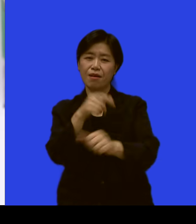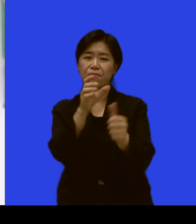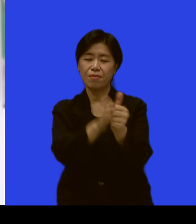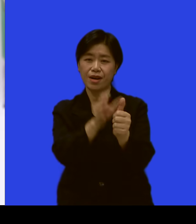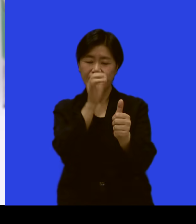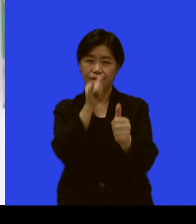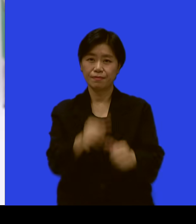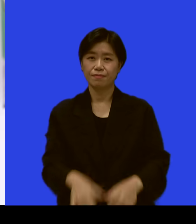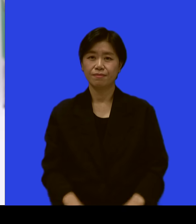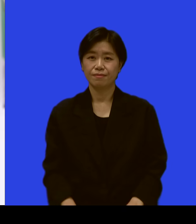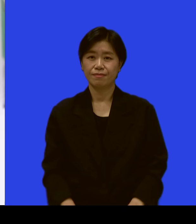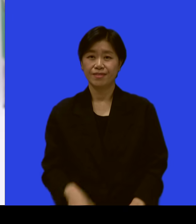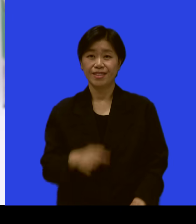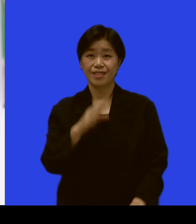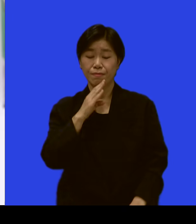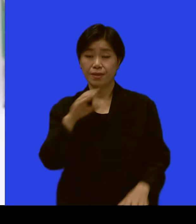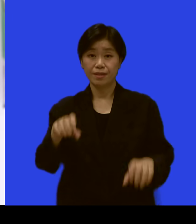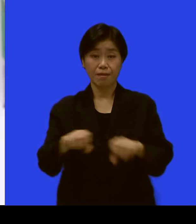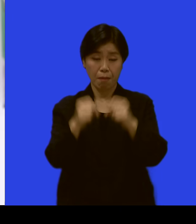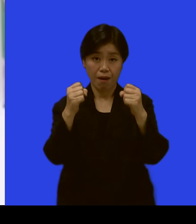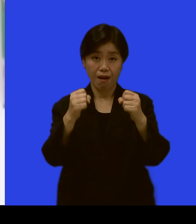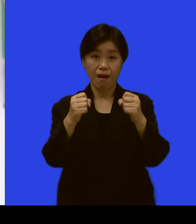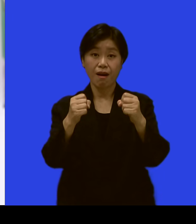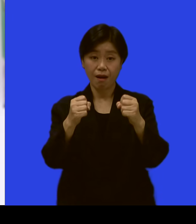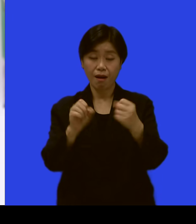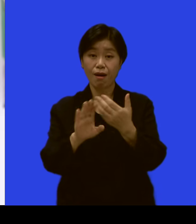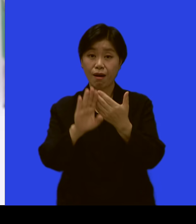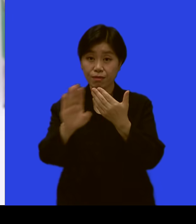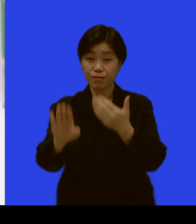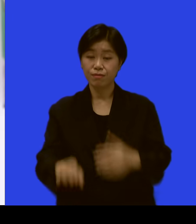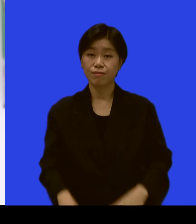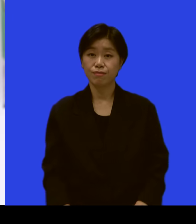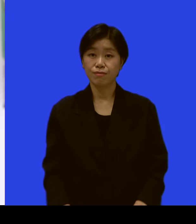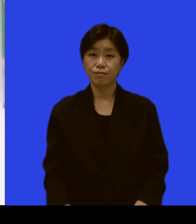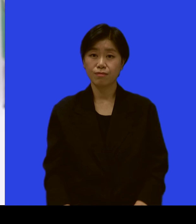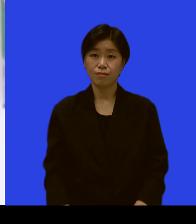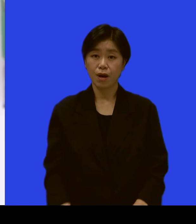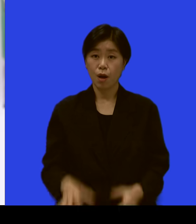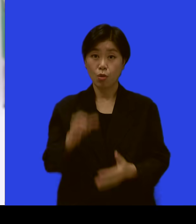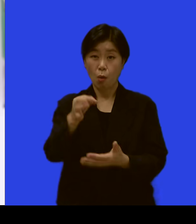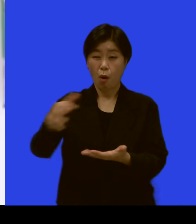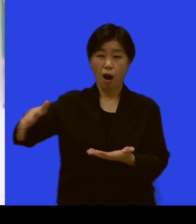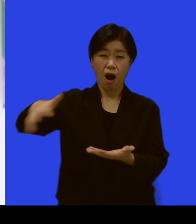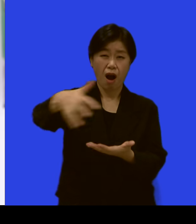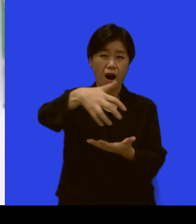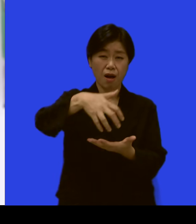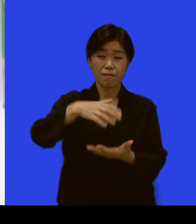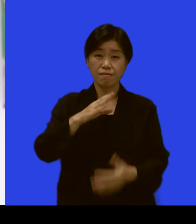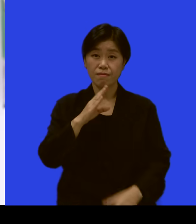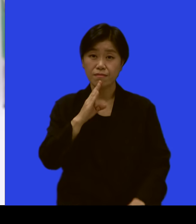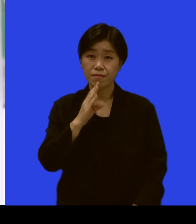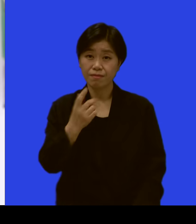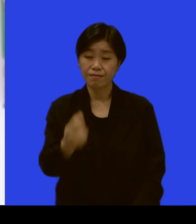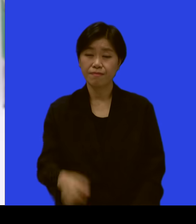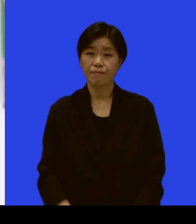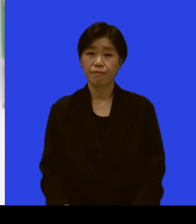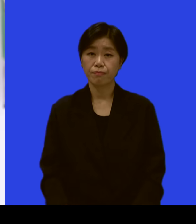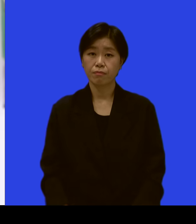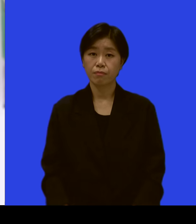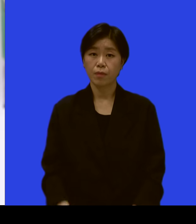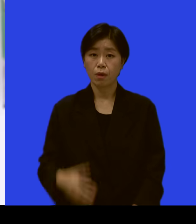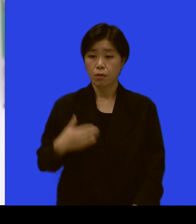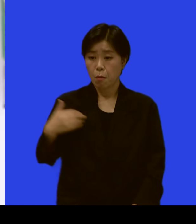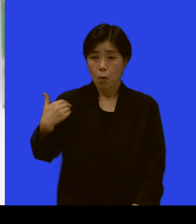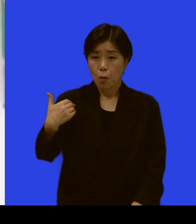이제 어떻게 보면 대박이 난 거잖아요. 네. 매장 운영하면서. 네네. 근데 돈도 많이 버셨을 거고 이렇게 나도 모르는 사이에